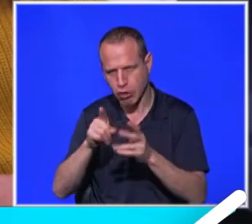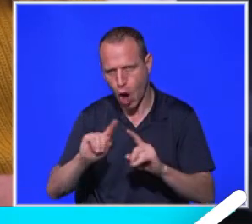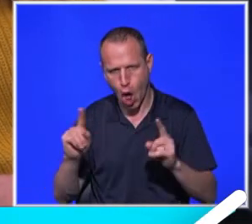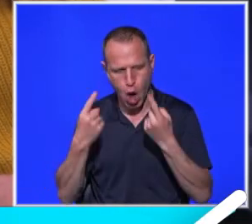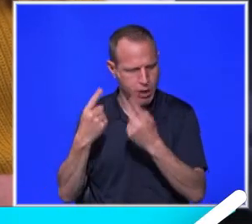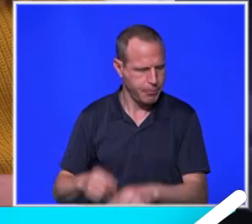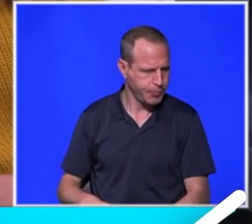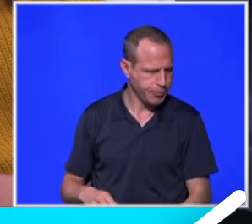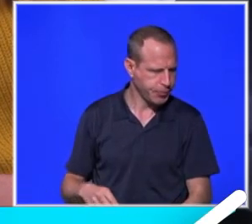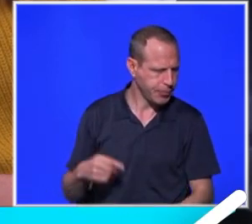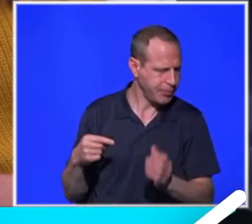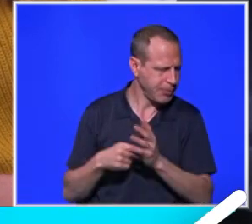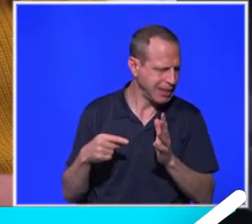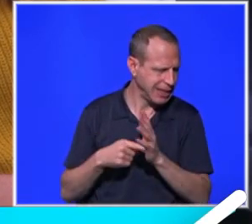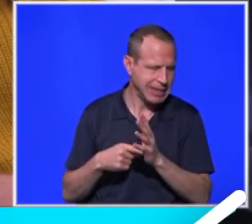כי